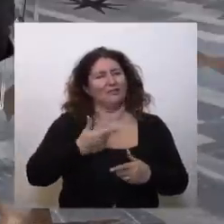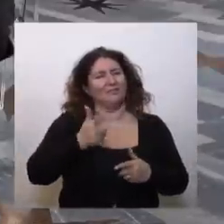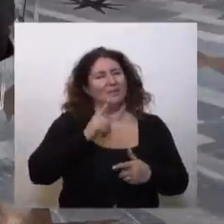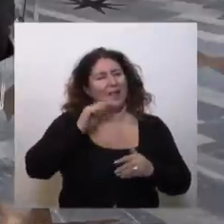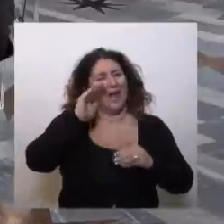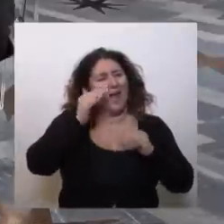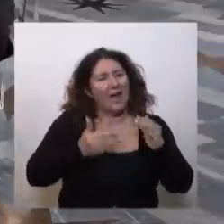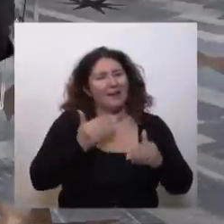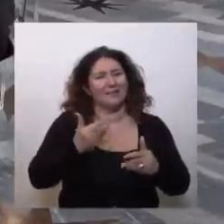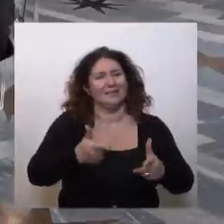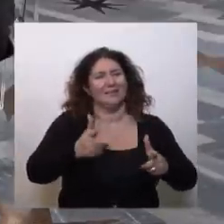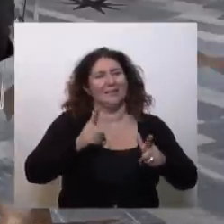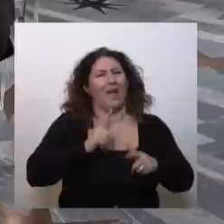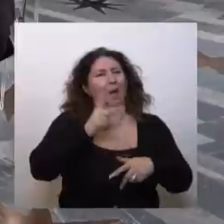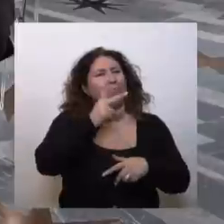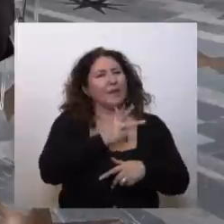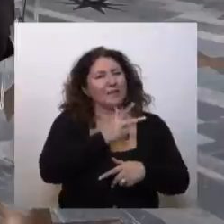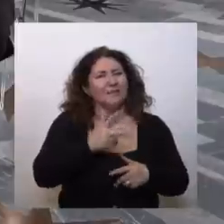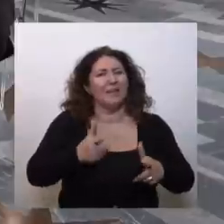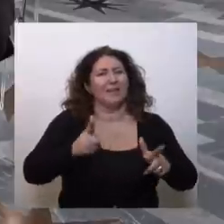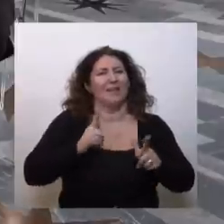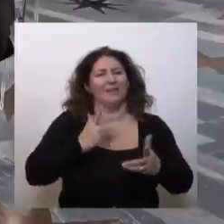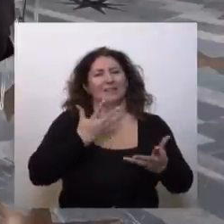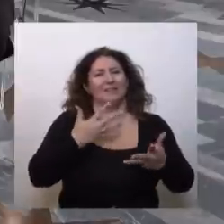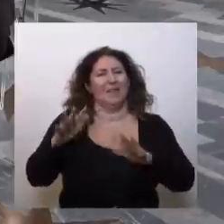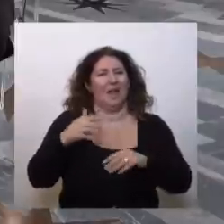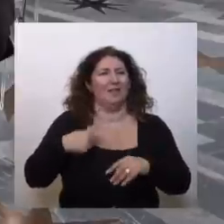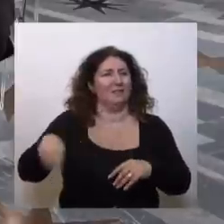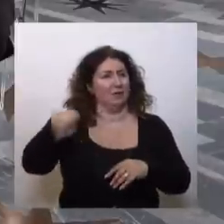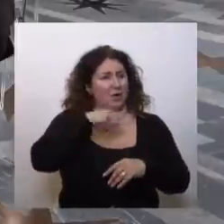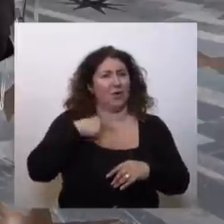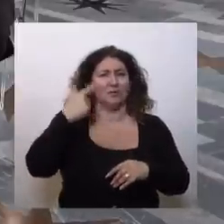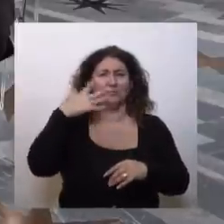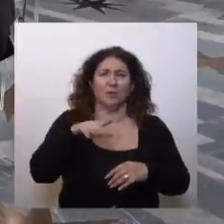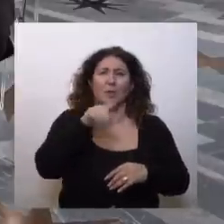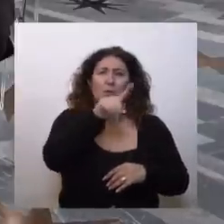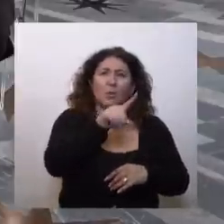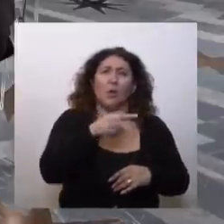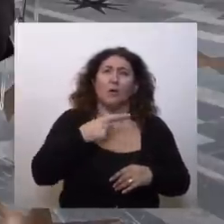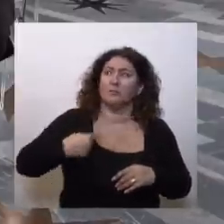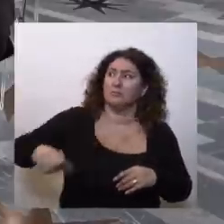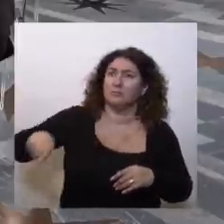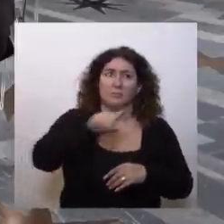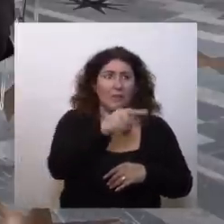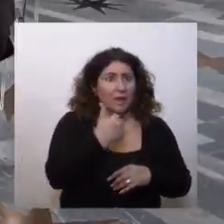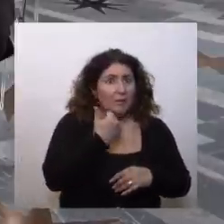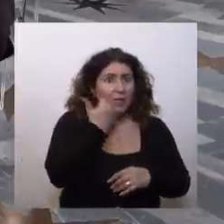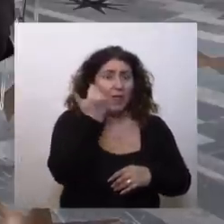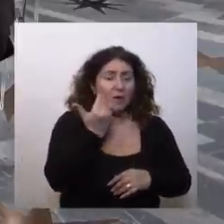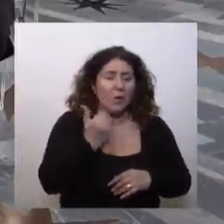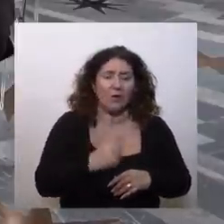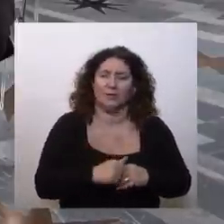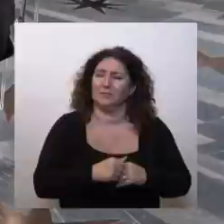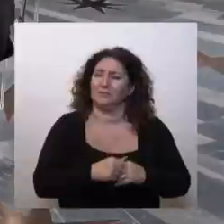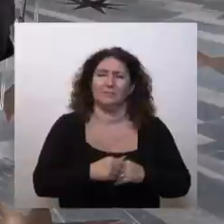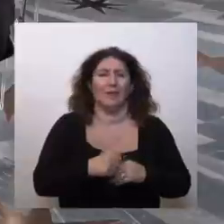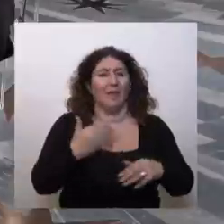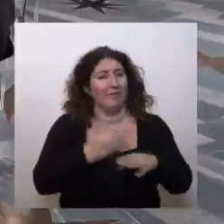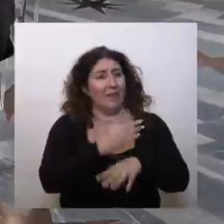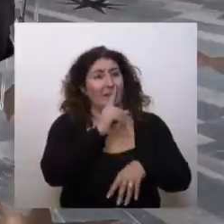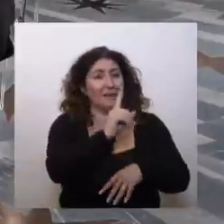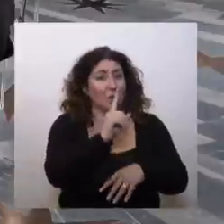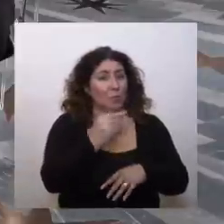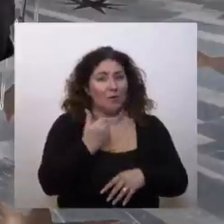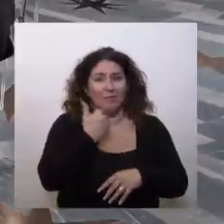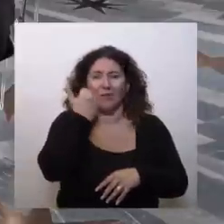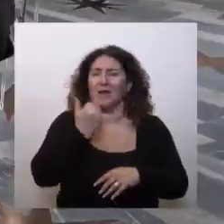per salvarci. E sappiamo che tu non ti sei vergognato di noi e non ti sei vergognato delle tue ferite,